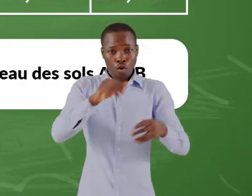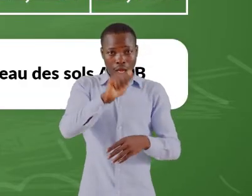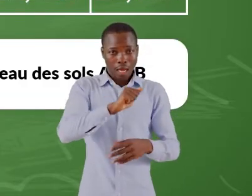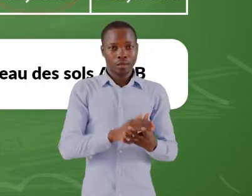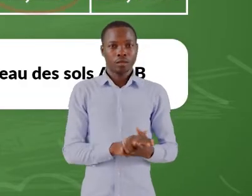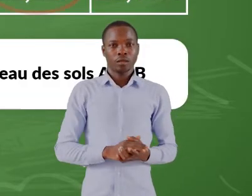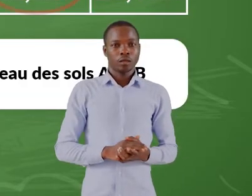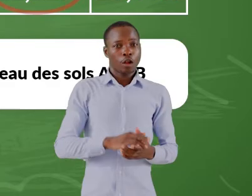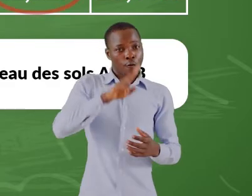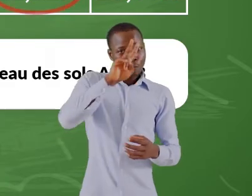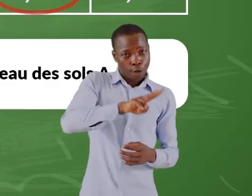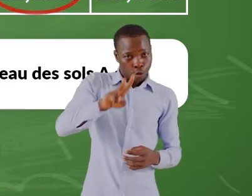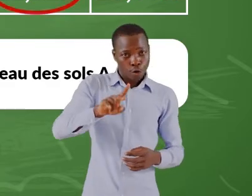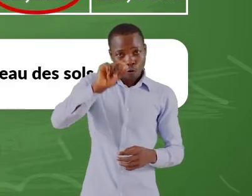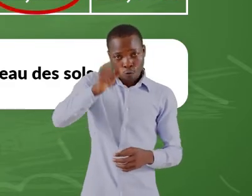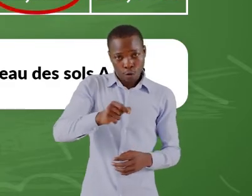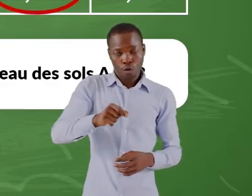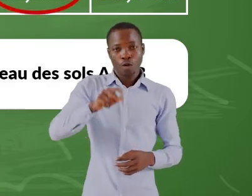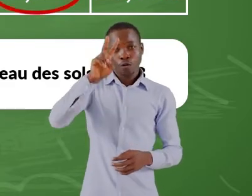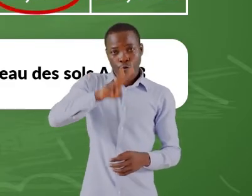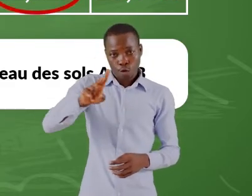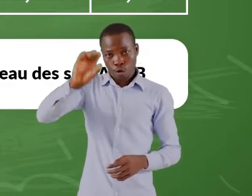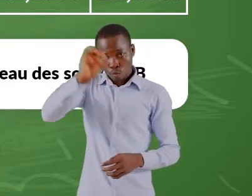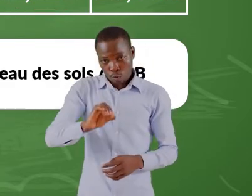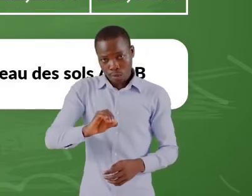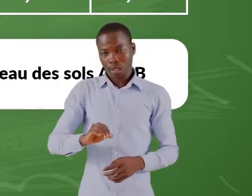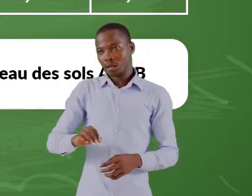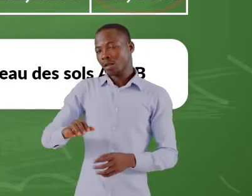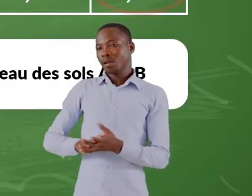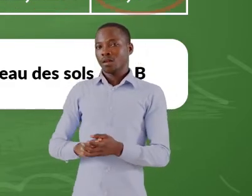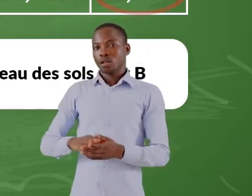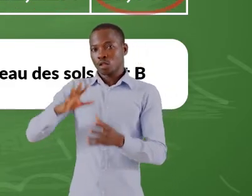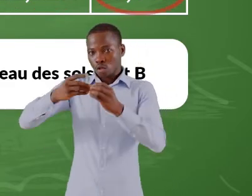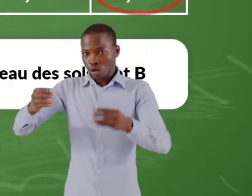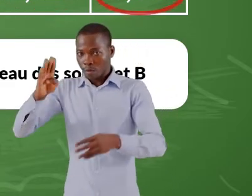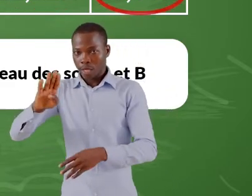nous avons 22,22%, sol B,